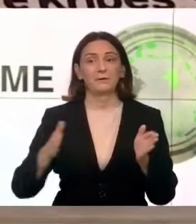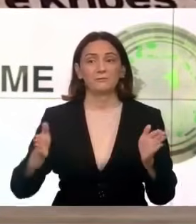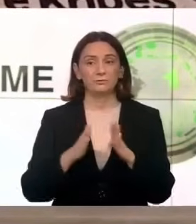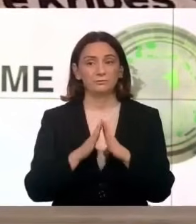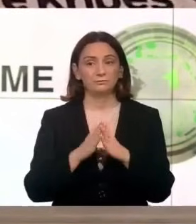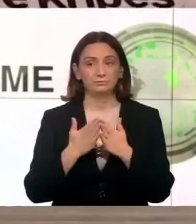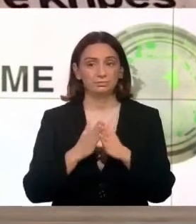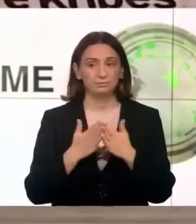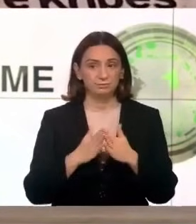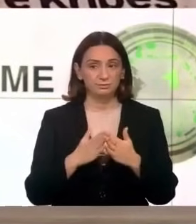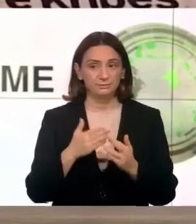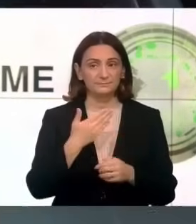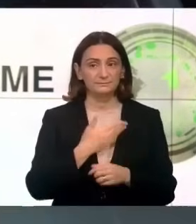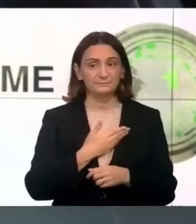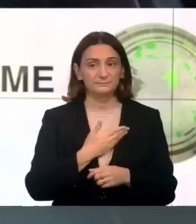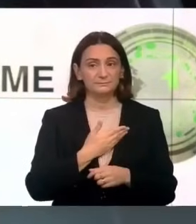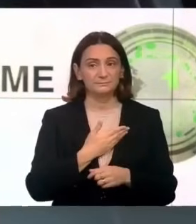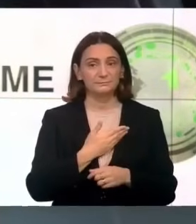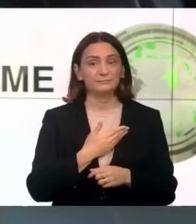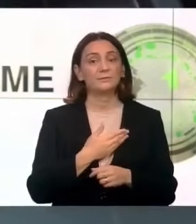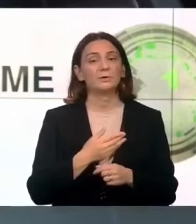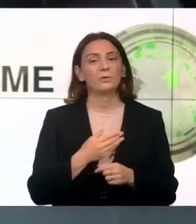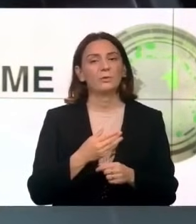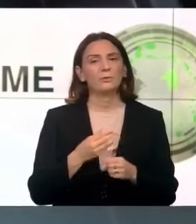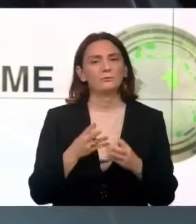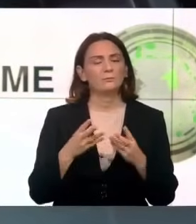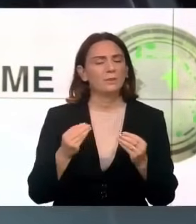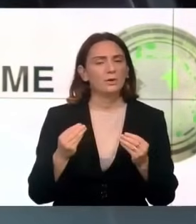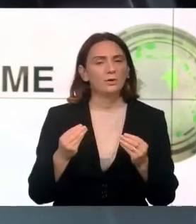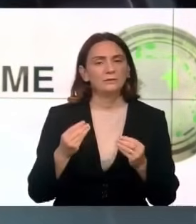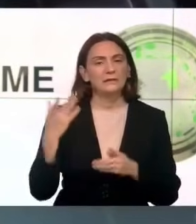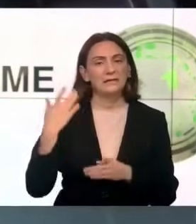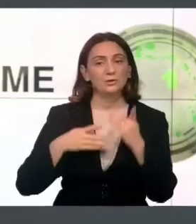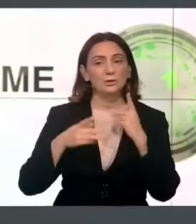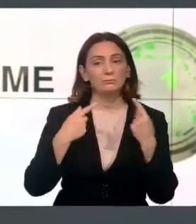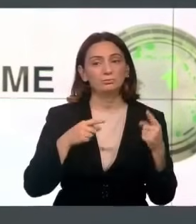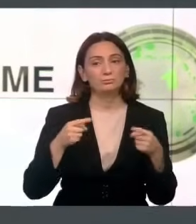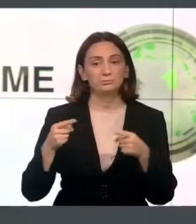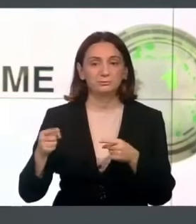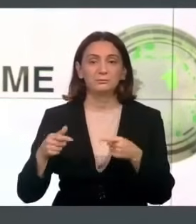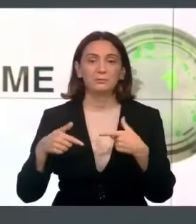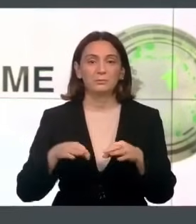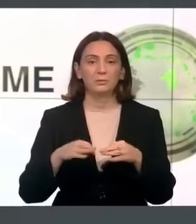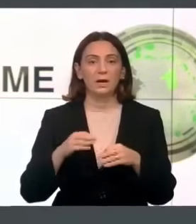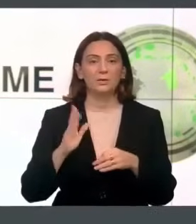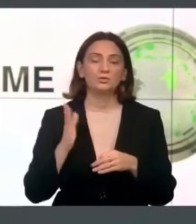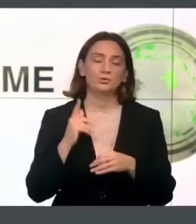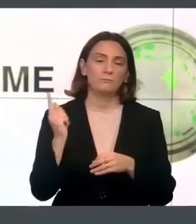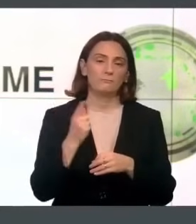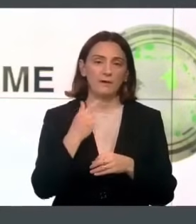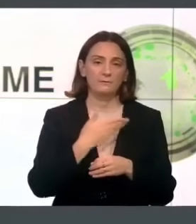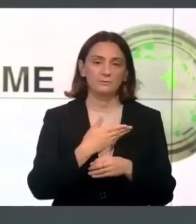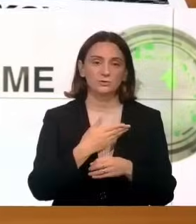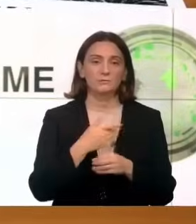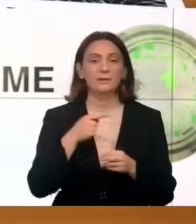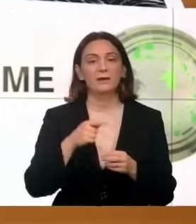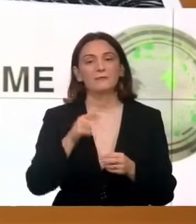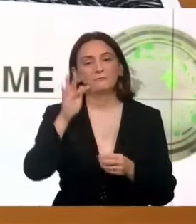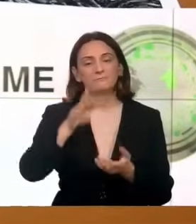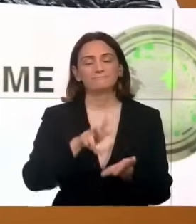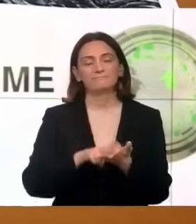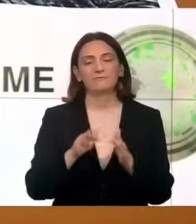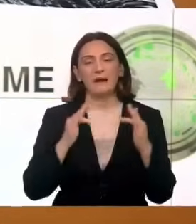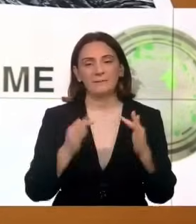e natyrës dhe kulturës duke i sprovuar me humanen, ku naturalia paraqitet si kundër peshë arrogancës